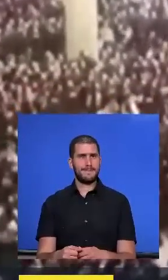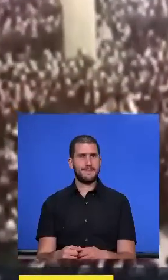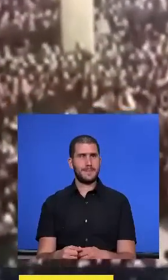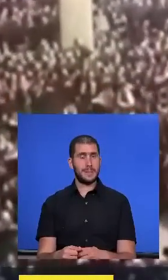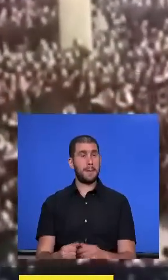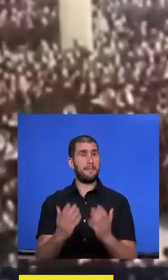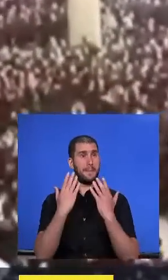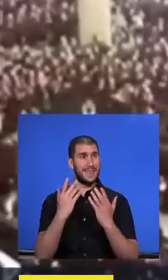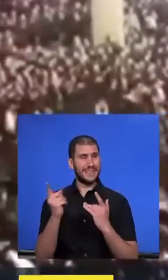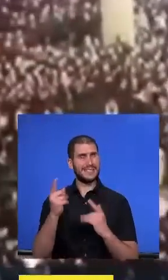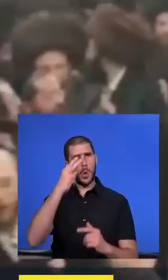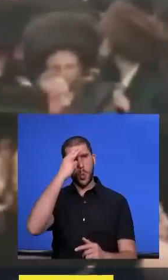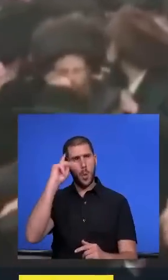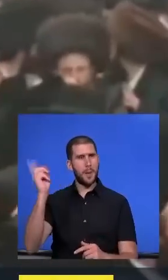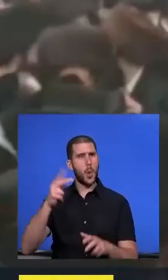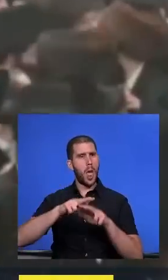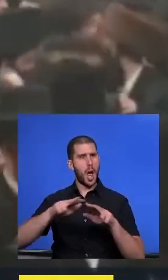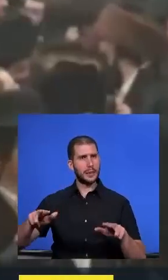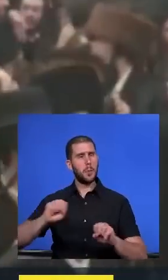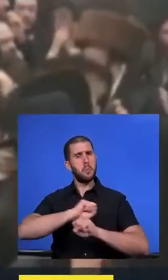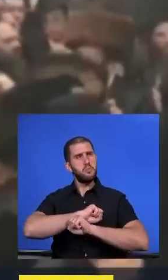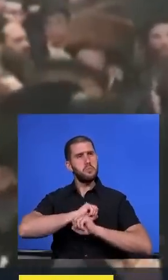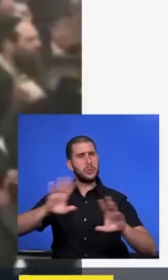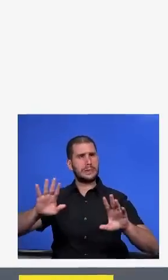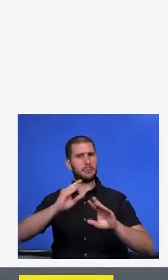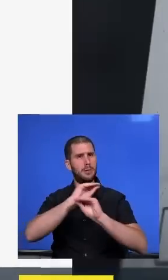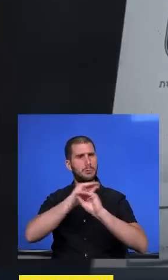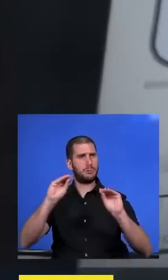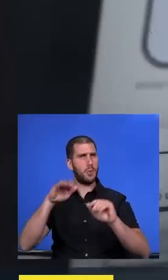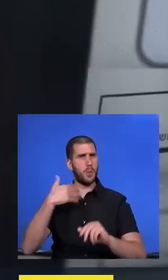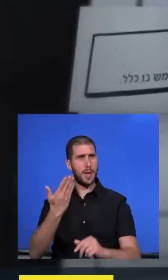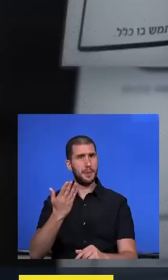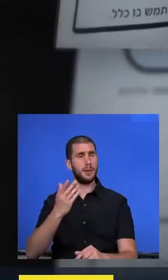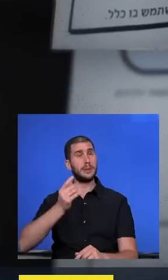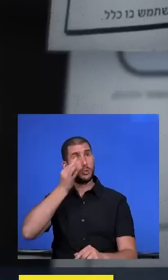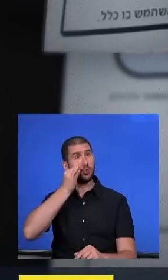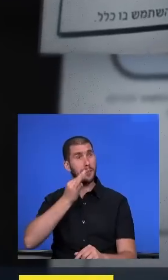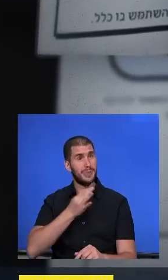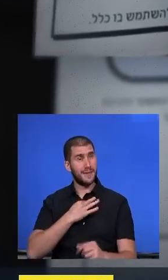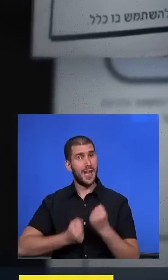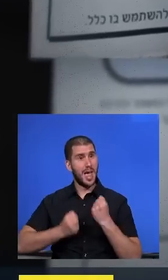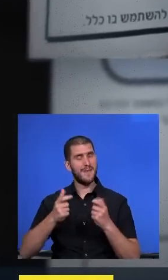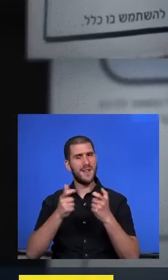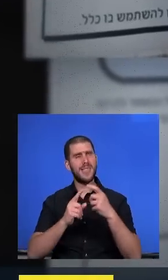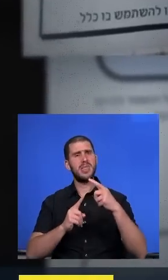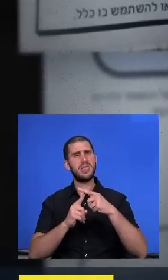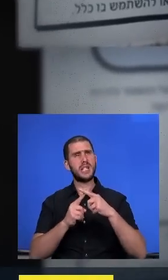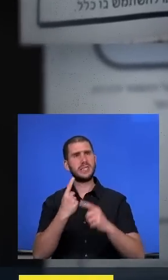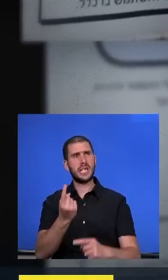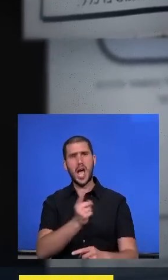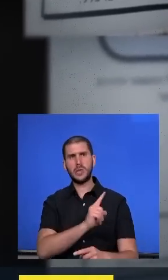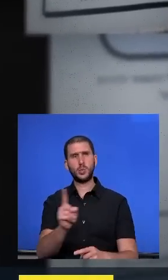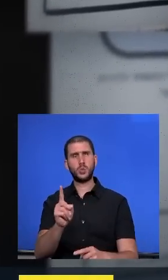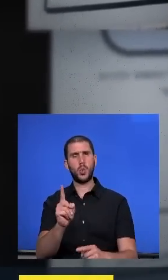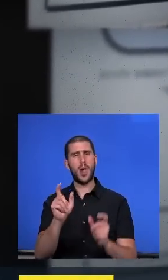בתי הכנסת של גור ברחבי הארץ פורסמה ההודעה הבאה. לתשומת לב, רכב מחברת טסלה לא ניתן